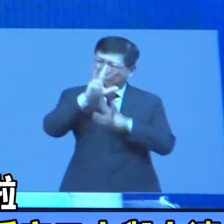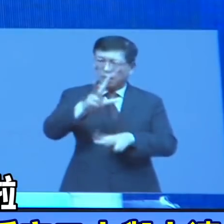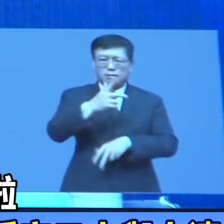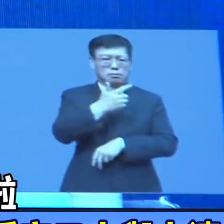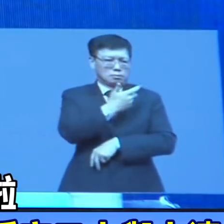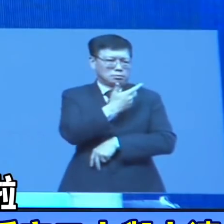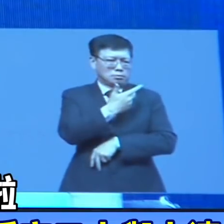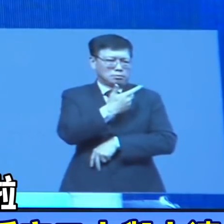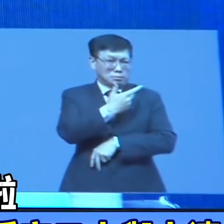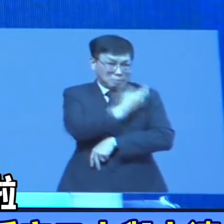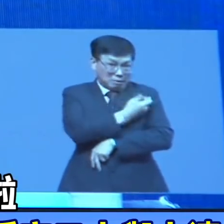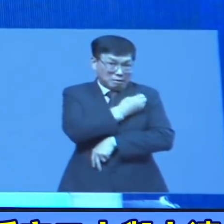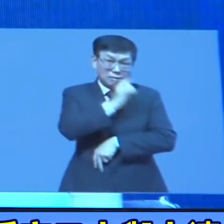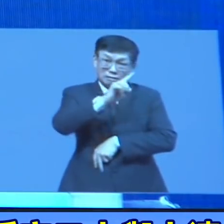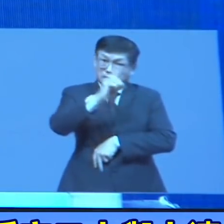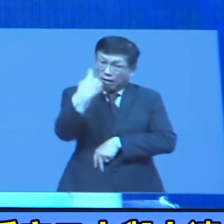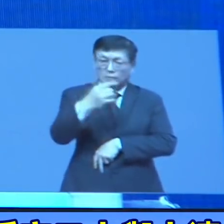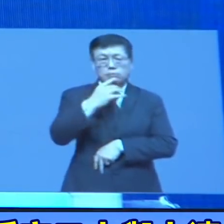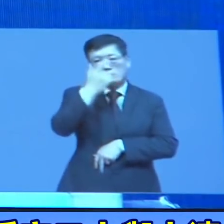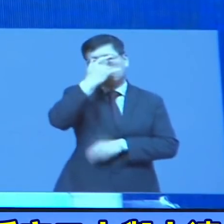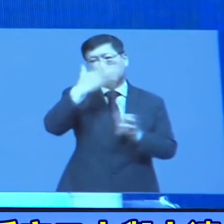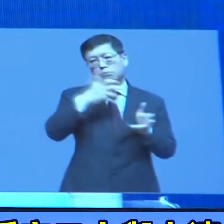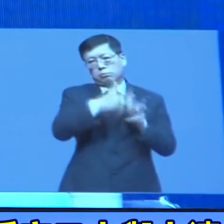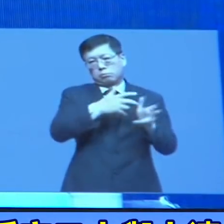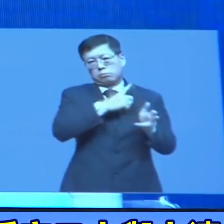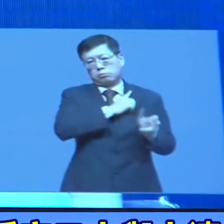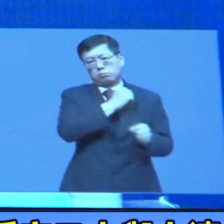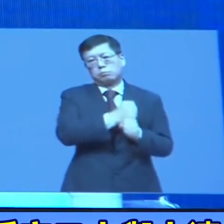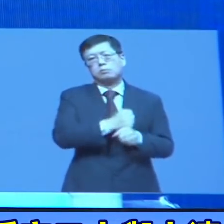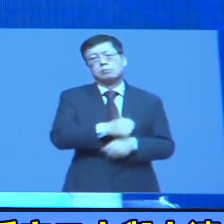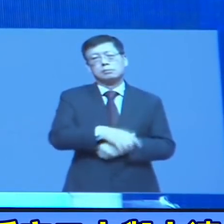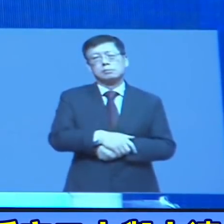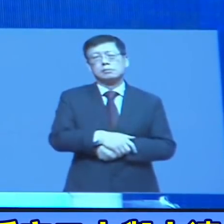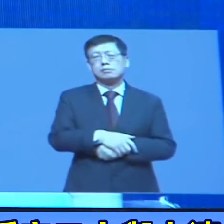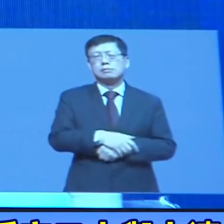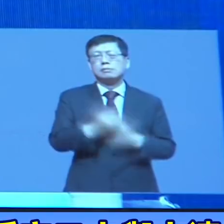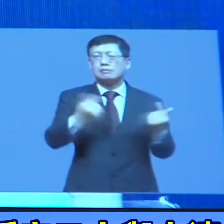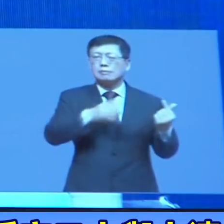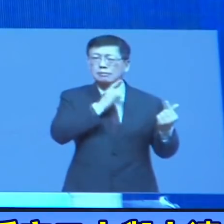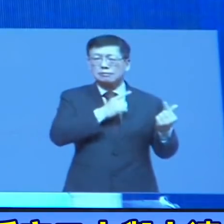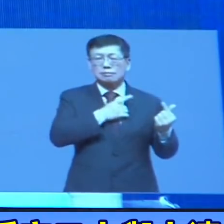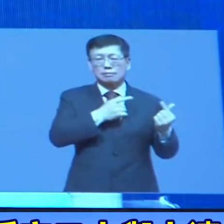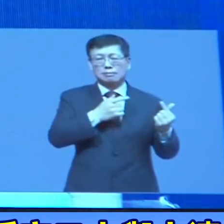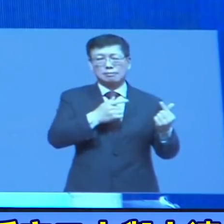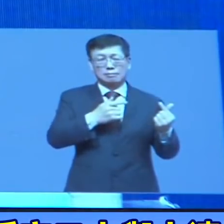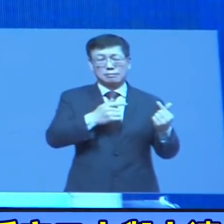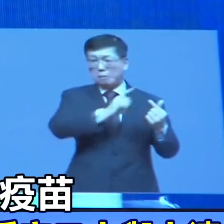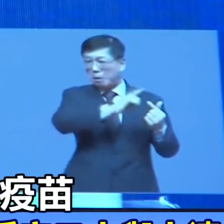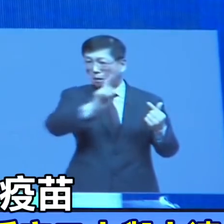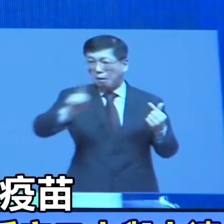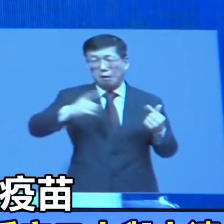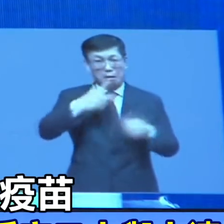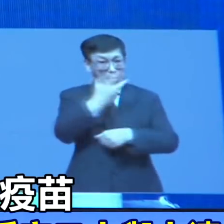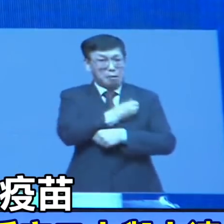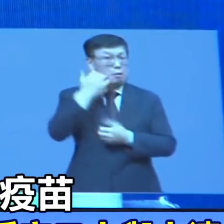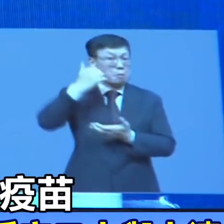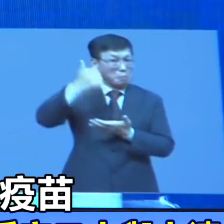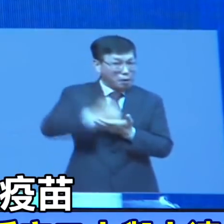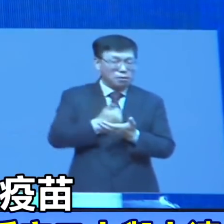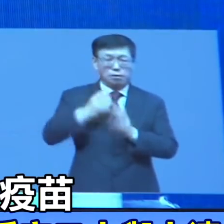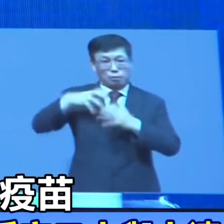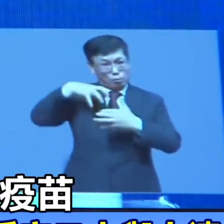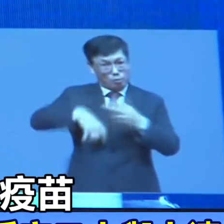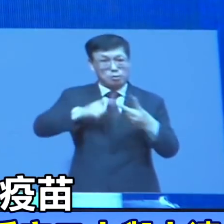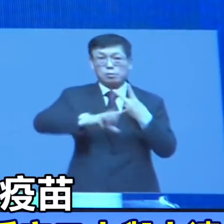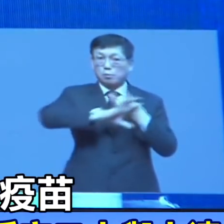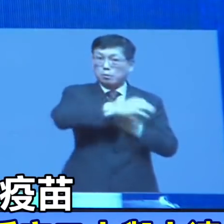国产制的啦。好，那无论任何的疫苗，它只要进到国内不管是国产的跟或